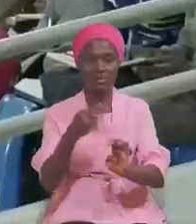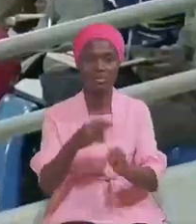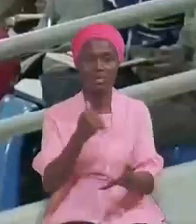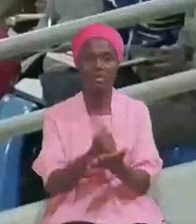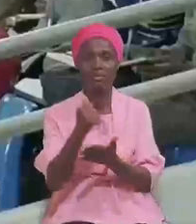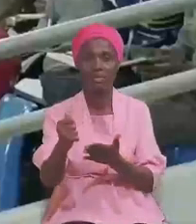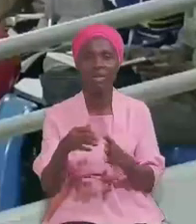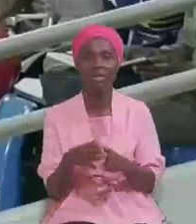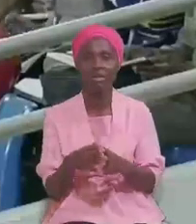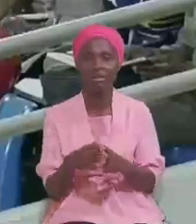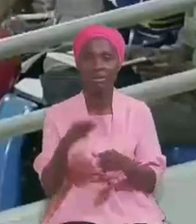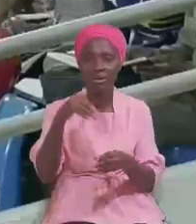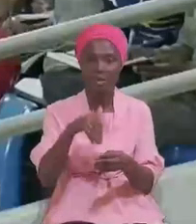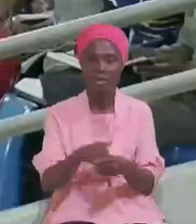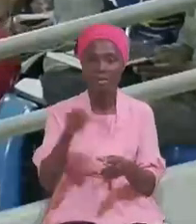Marc